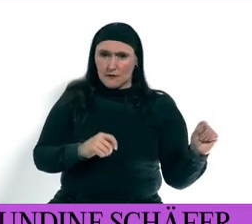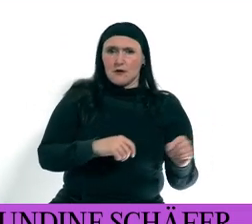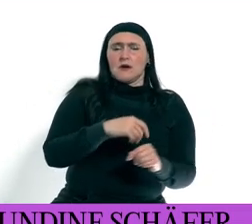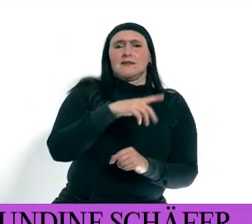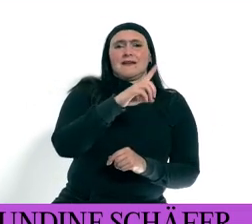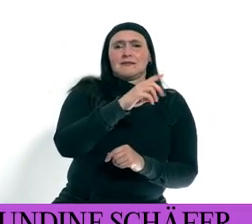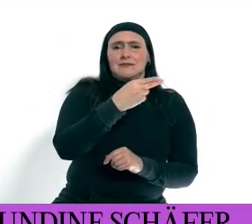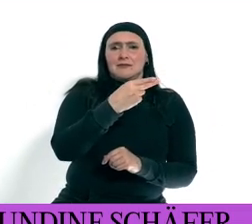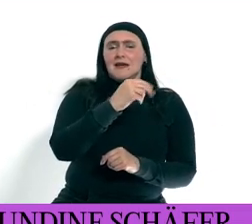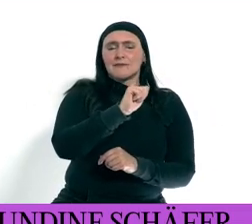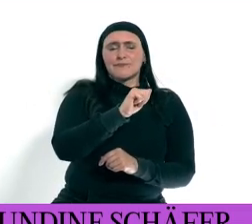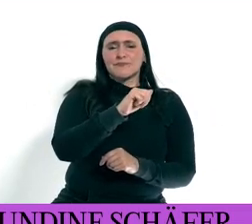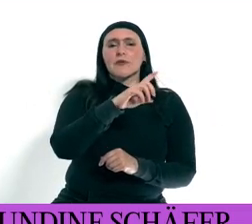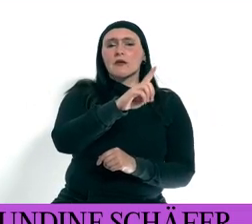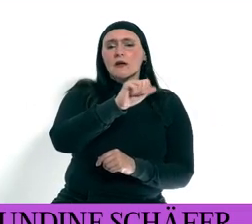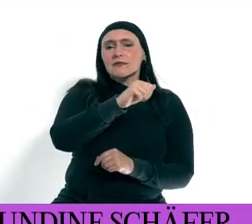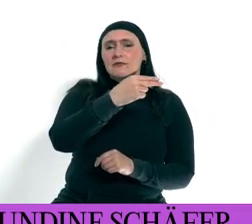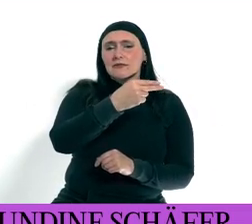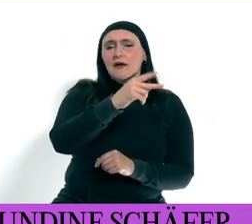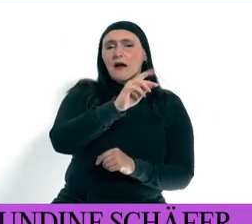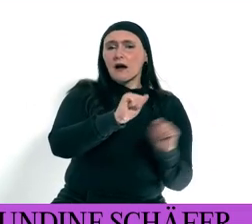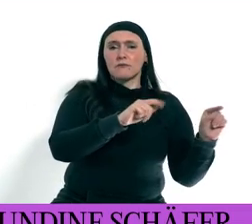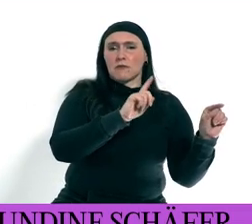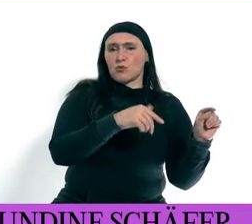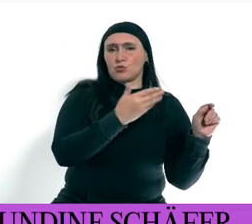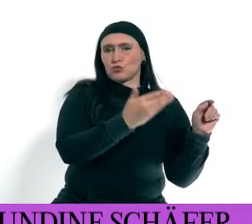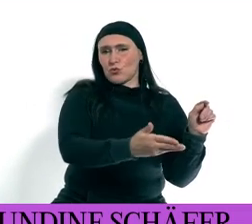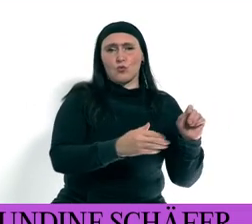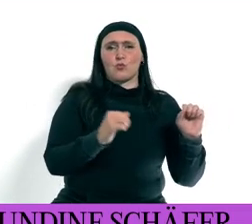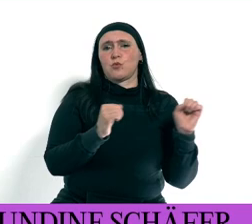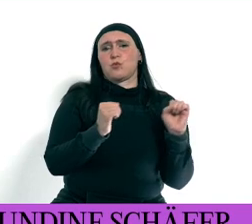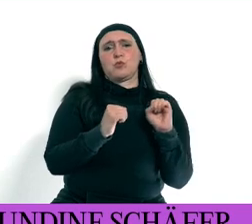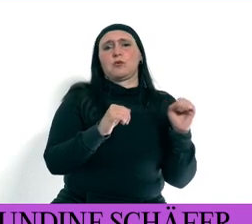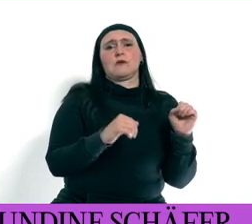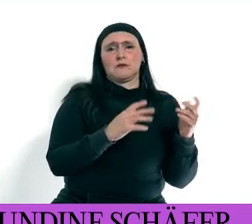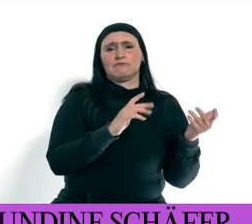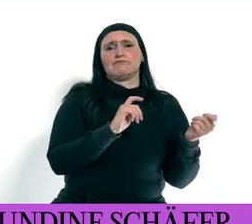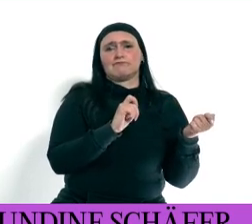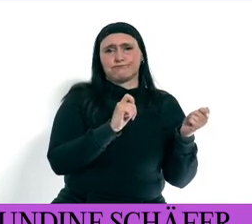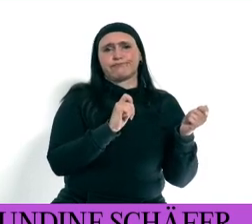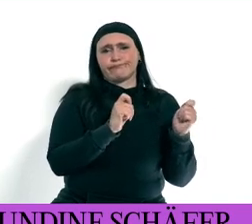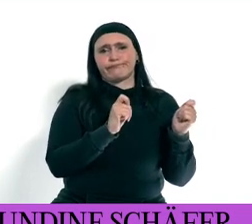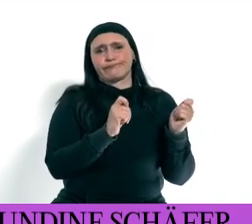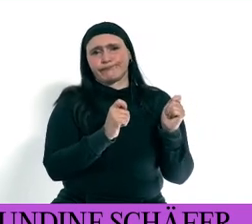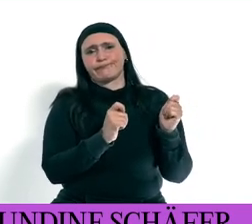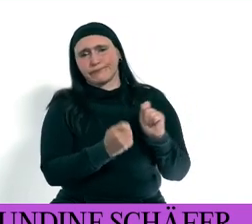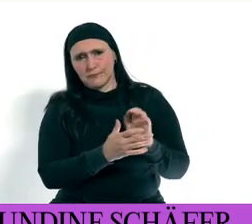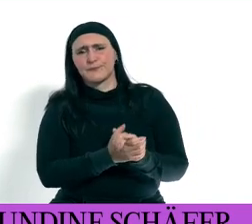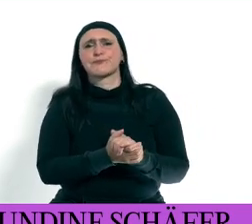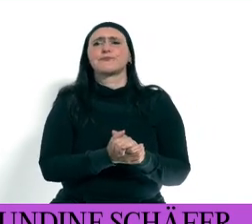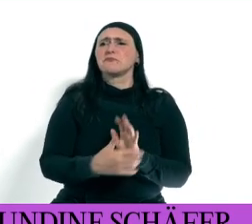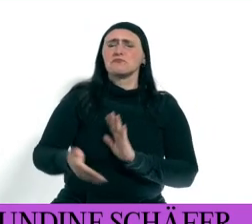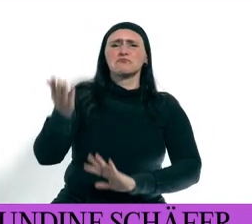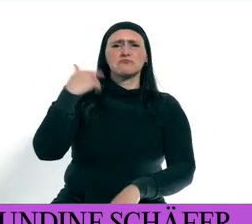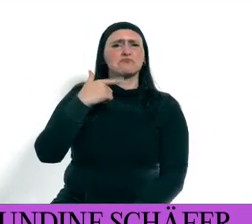Dhaka. Aber hast du das Gefühl, dass das, was euch bewogen hat, Anfang der